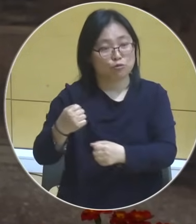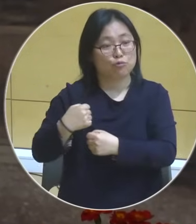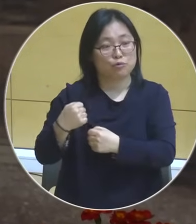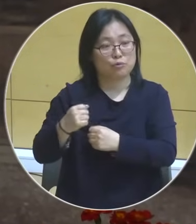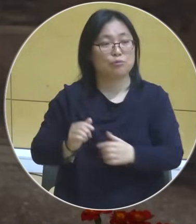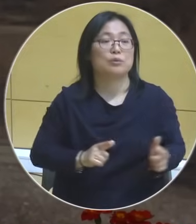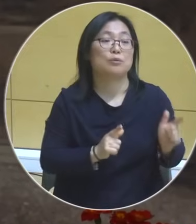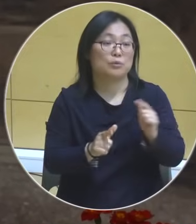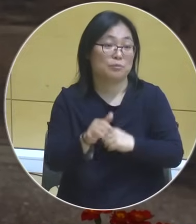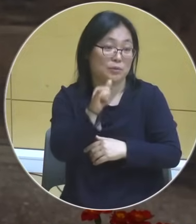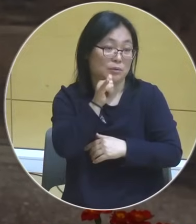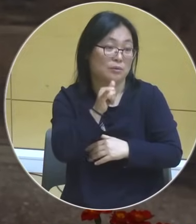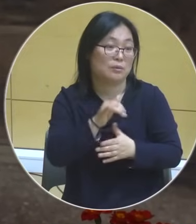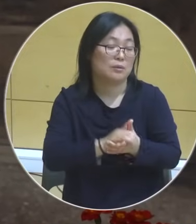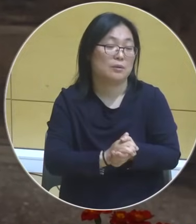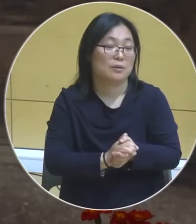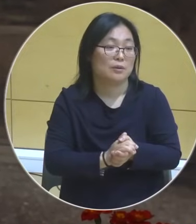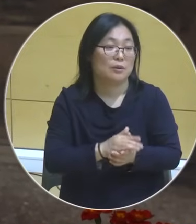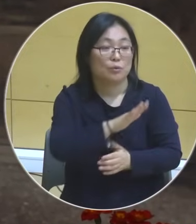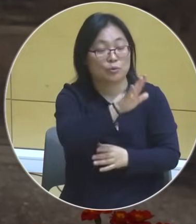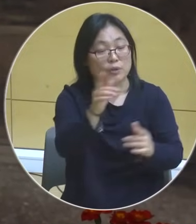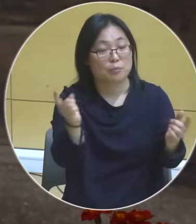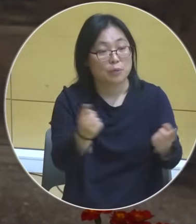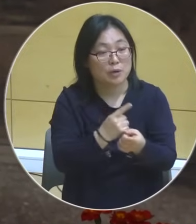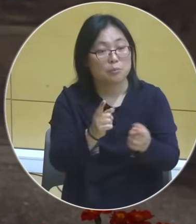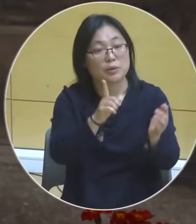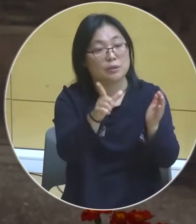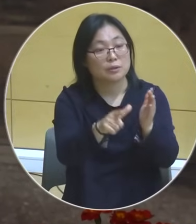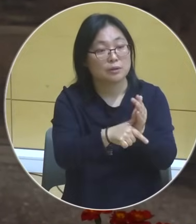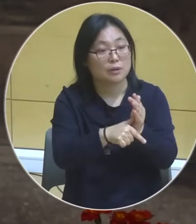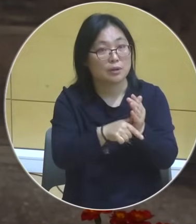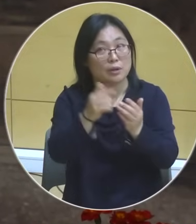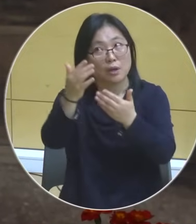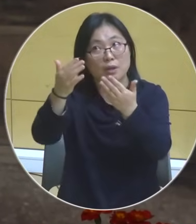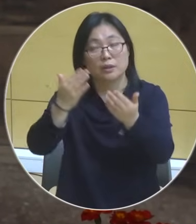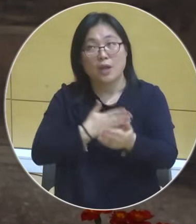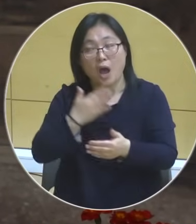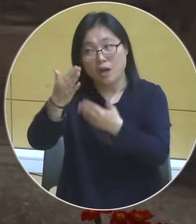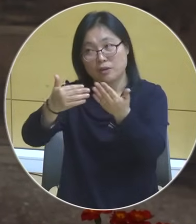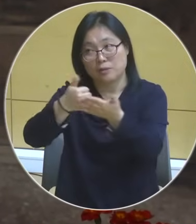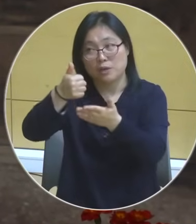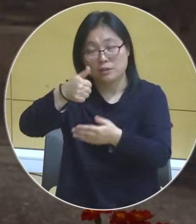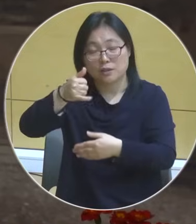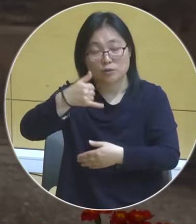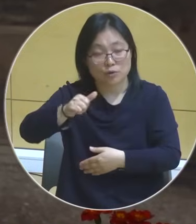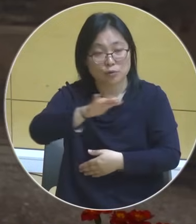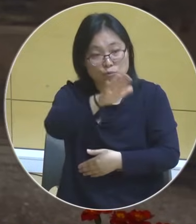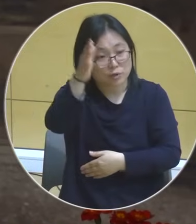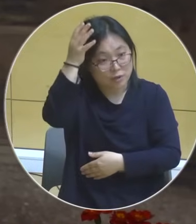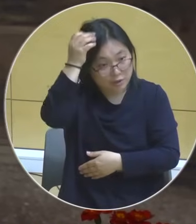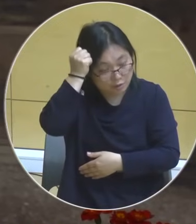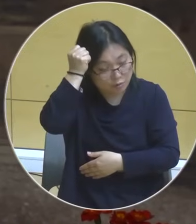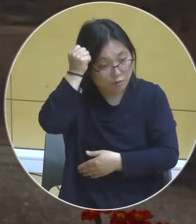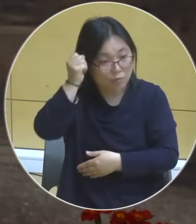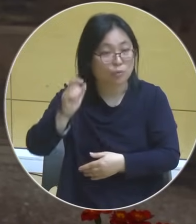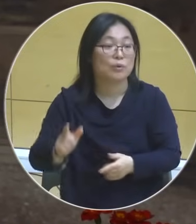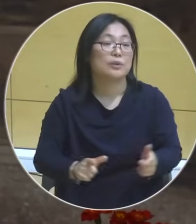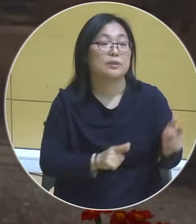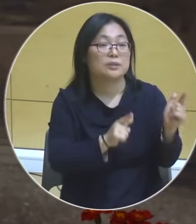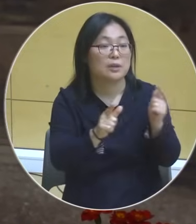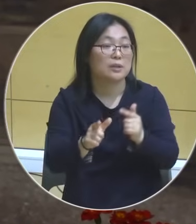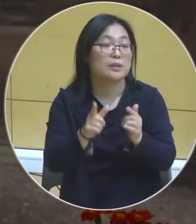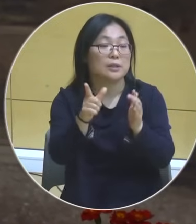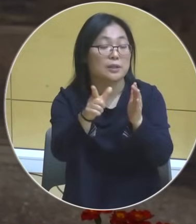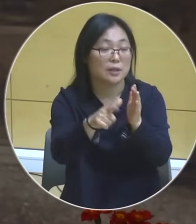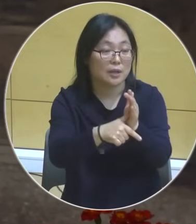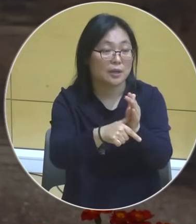살아갑니다. 생활인으로밖에는 살 수 없습니다. 그러나 나는 하나님의 자녀라는 것을 우리가 잊지 않고 매일 기억하며 살아갈